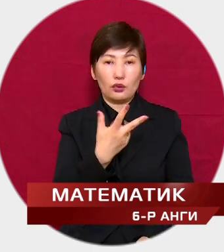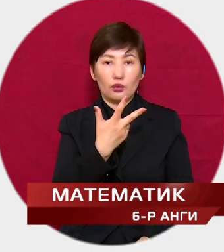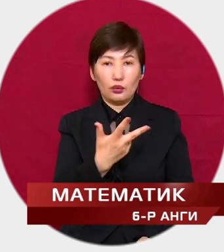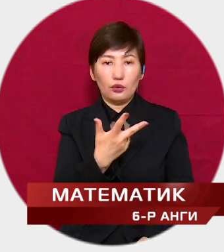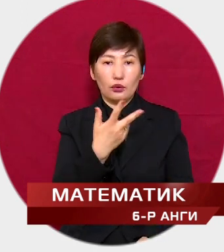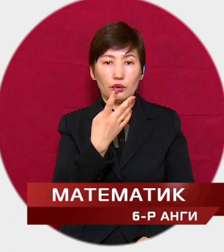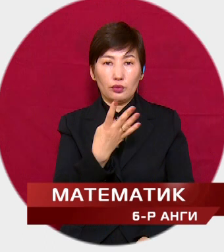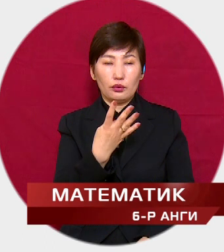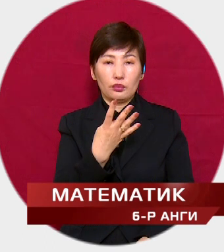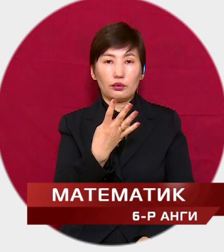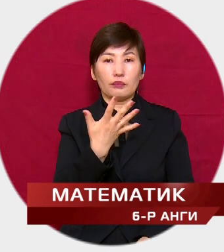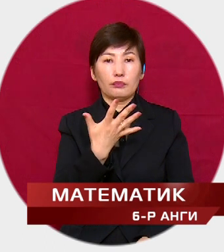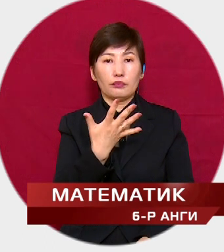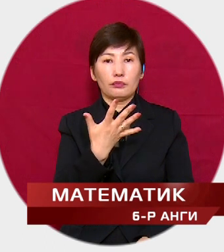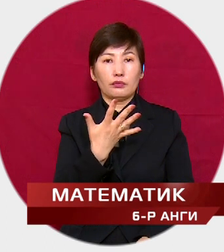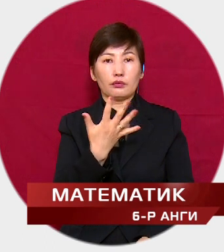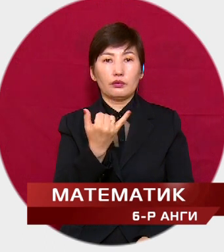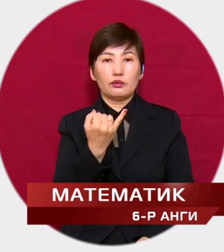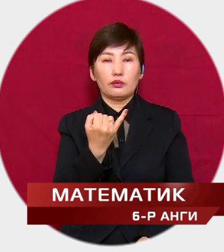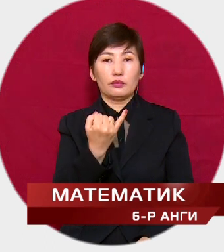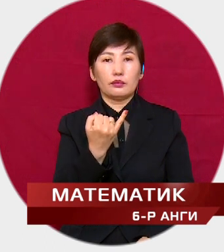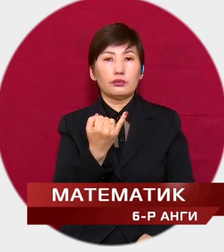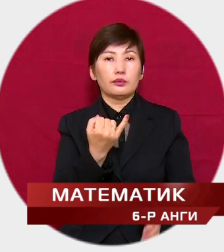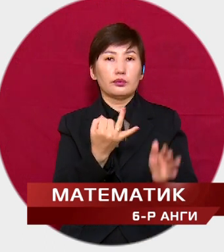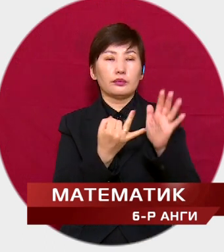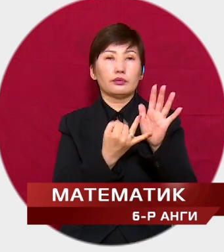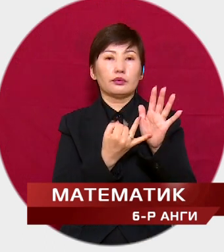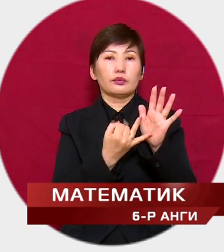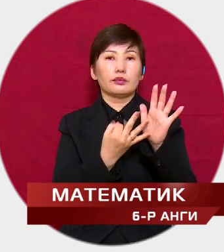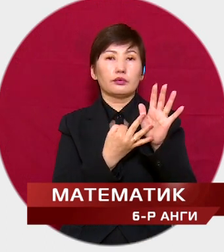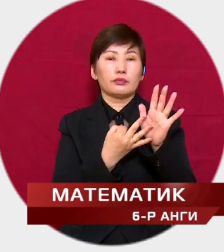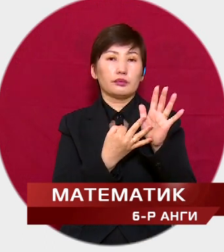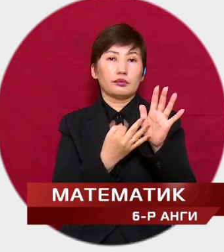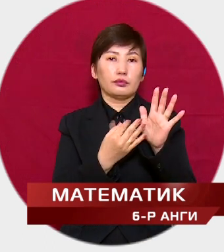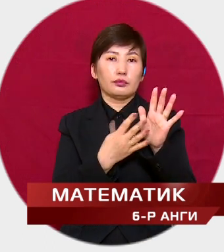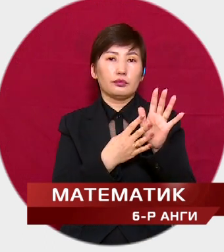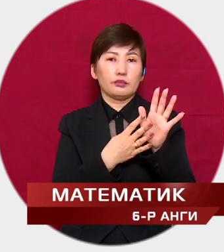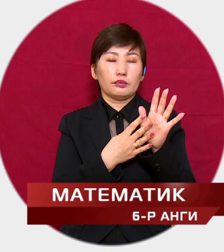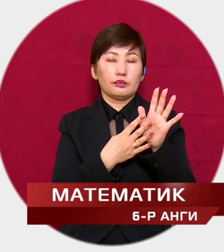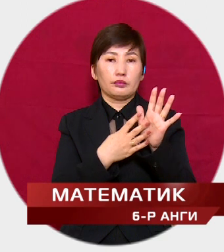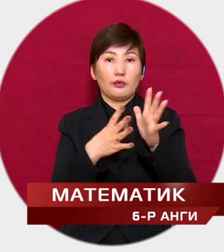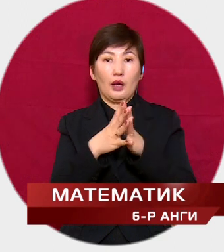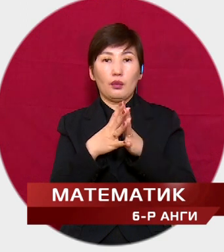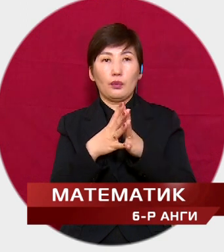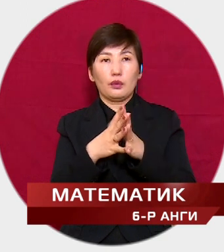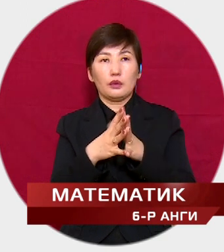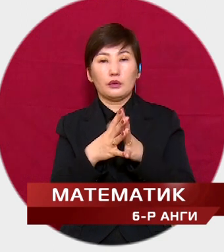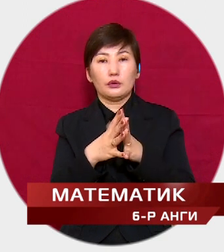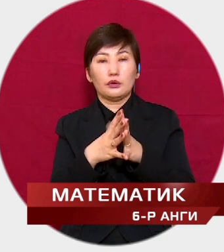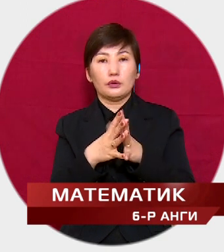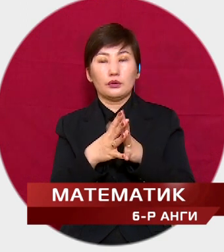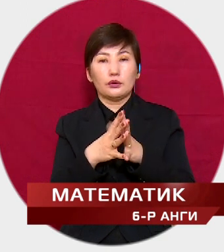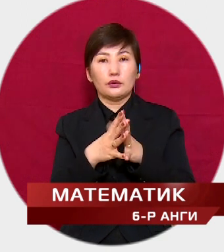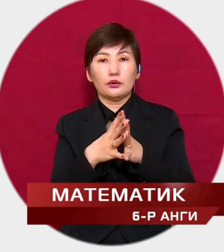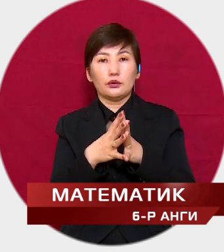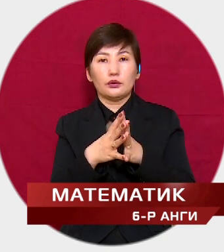3 4 5 6 7 8 9 10. Өөрөөр